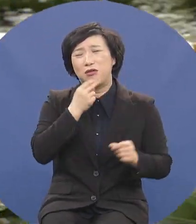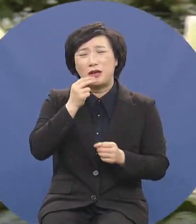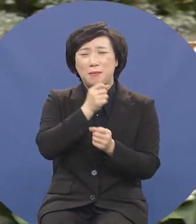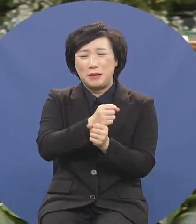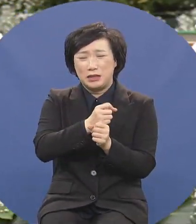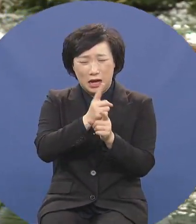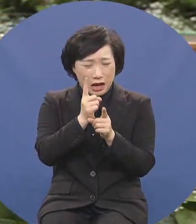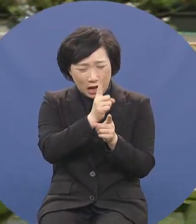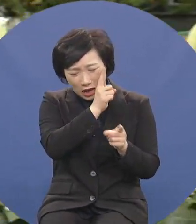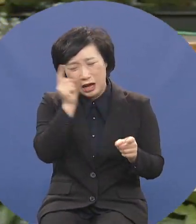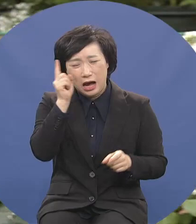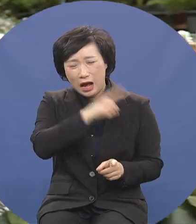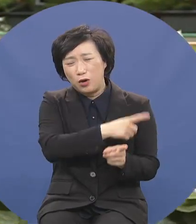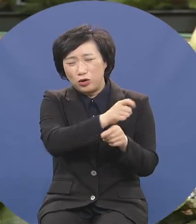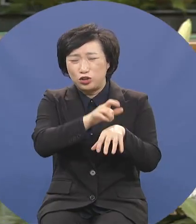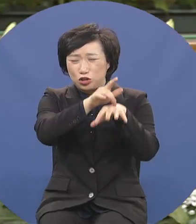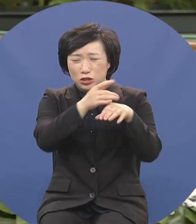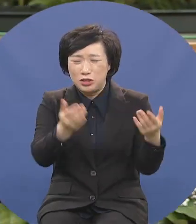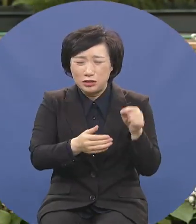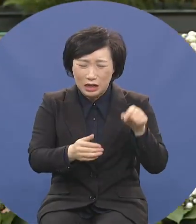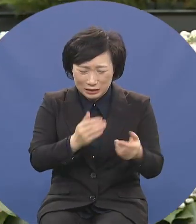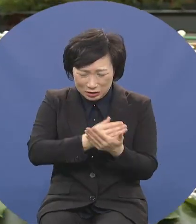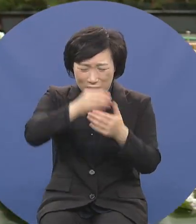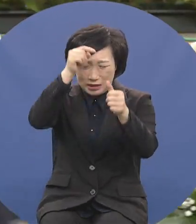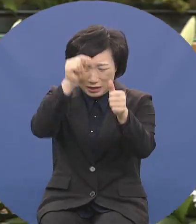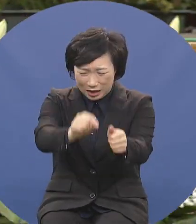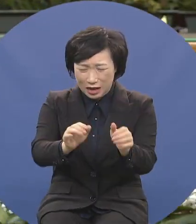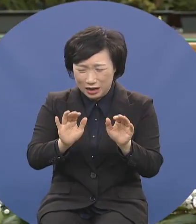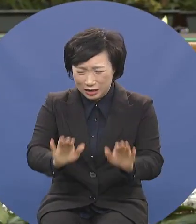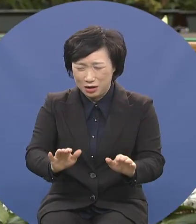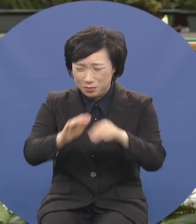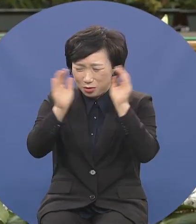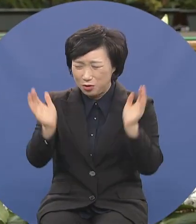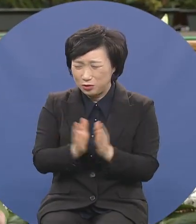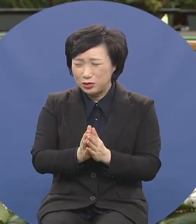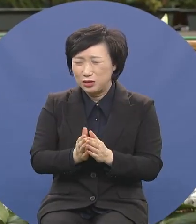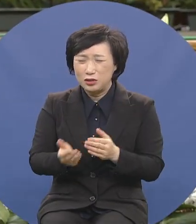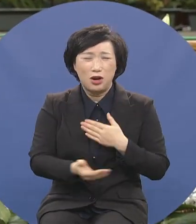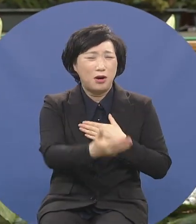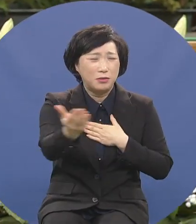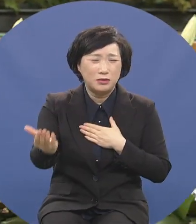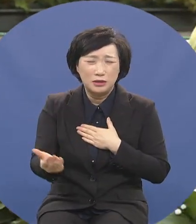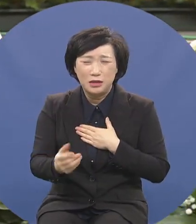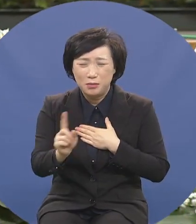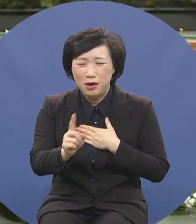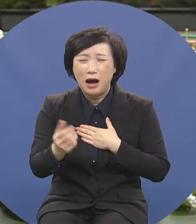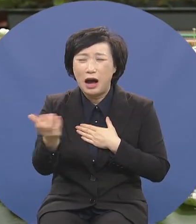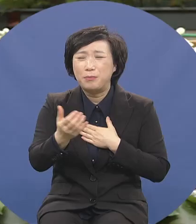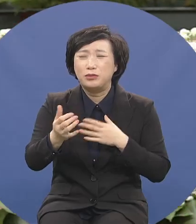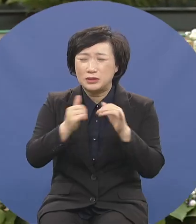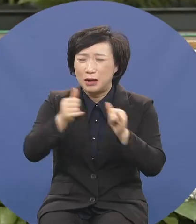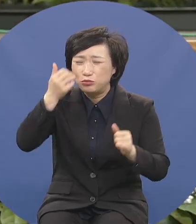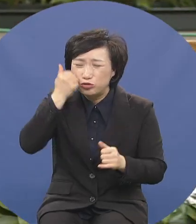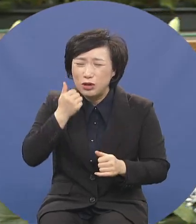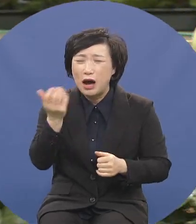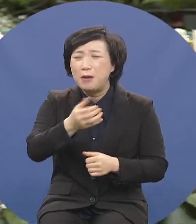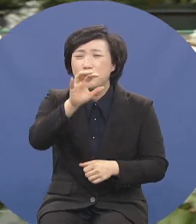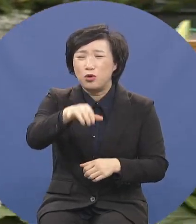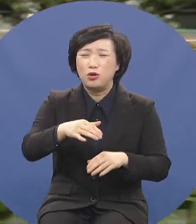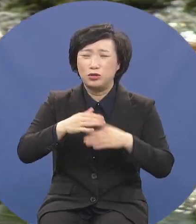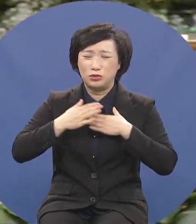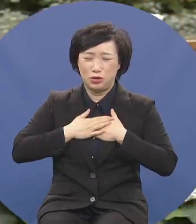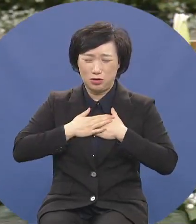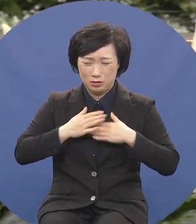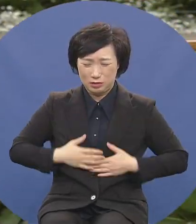사단 귀신아, 너는 떠나갈지어다. 오늘 모두 아픈 사람 아픈 곳에 손을 얹으시기 바랍니다. 예, 악한